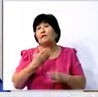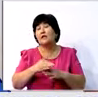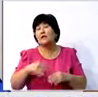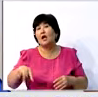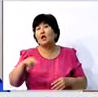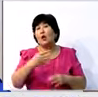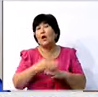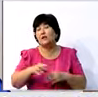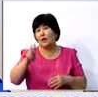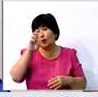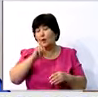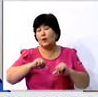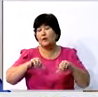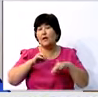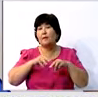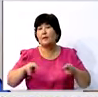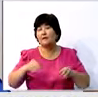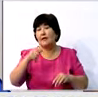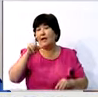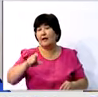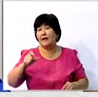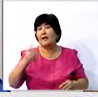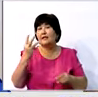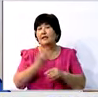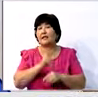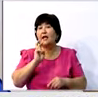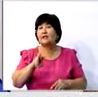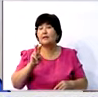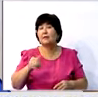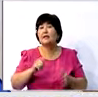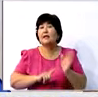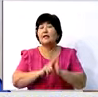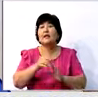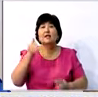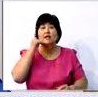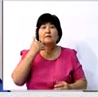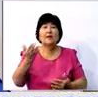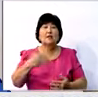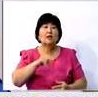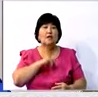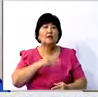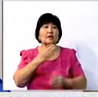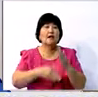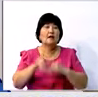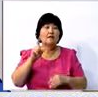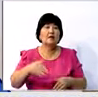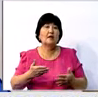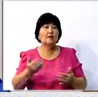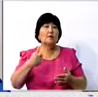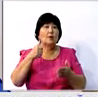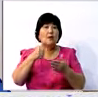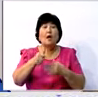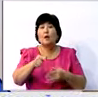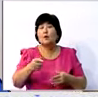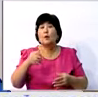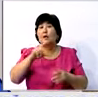районном отделе госкорпорации правительства для граждан три раза посетитель нажал звонок вызова сотрудника для людей с ограниченными возможностями. Но